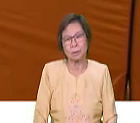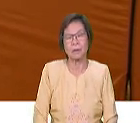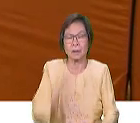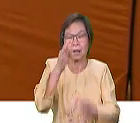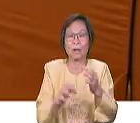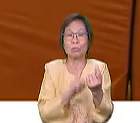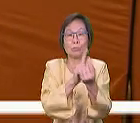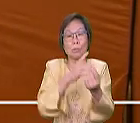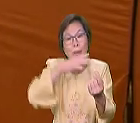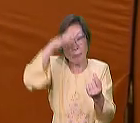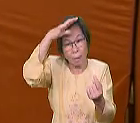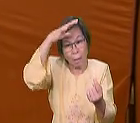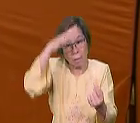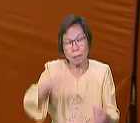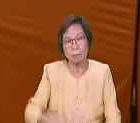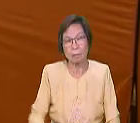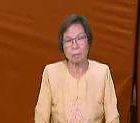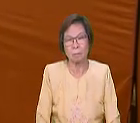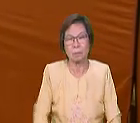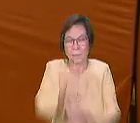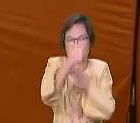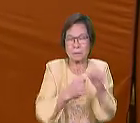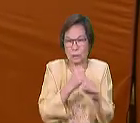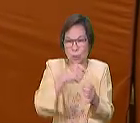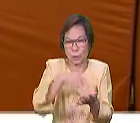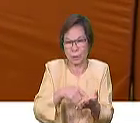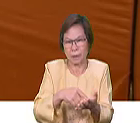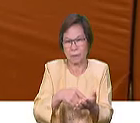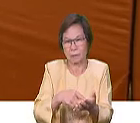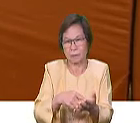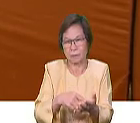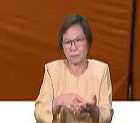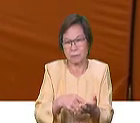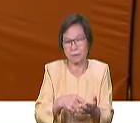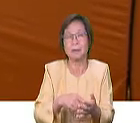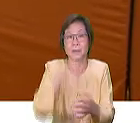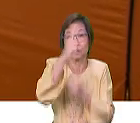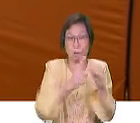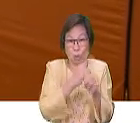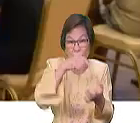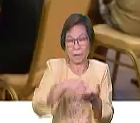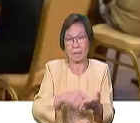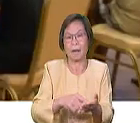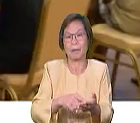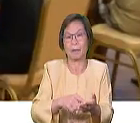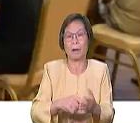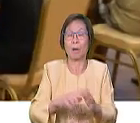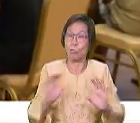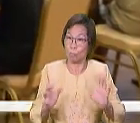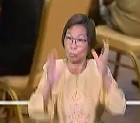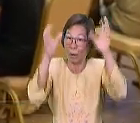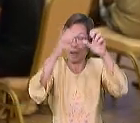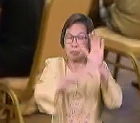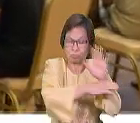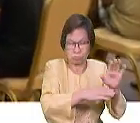ayah ataupun pergi ziarah mak kawan. Tapi tahun ni lain sikit sebab kita kena bertugas untuk vaksin. Bekerja pada hari ini